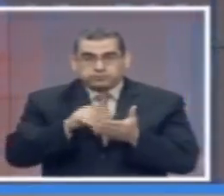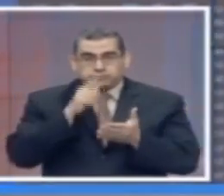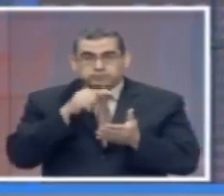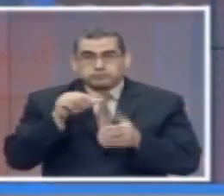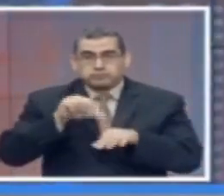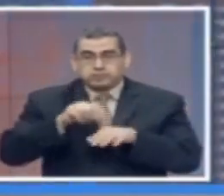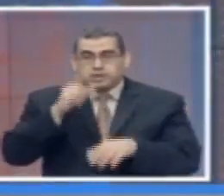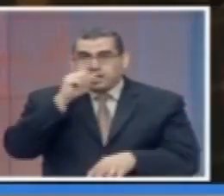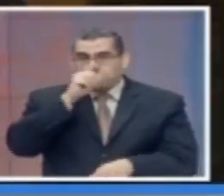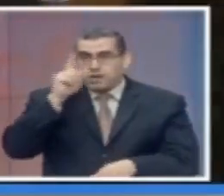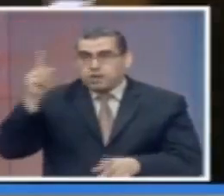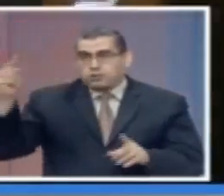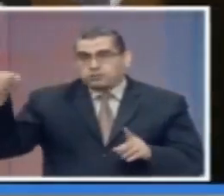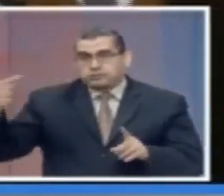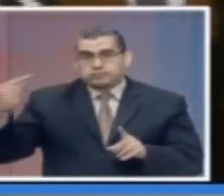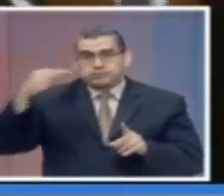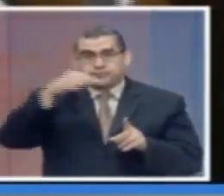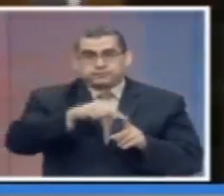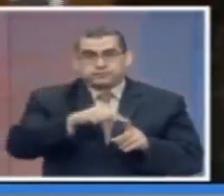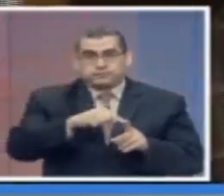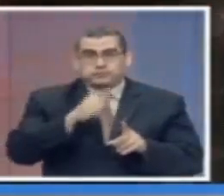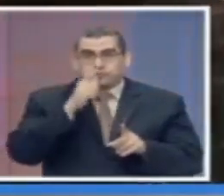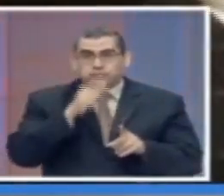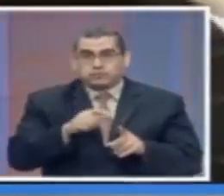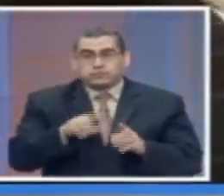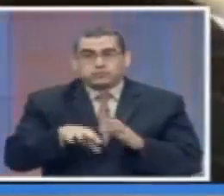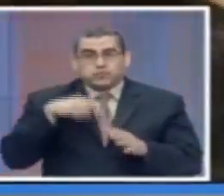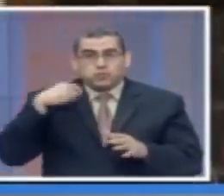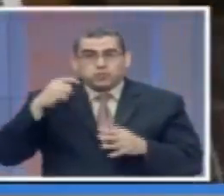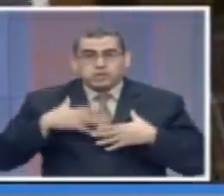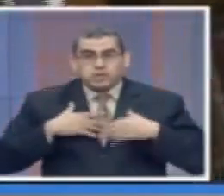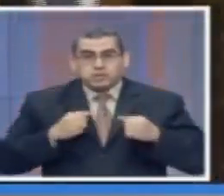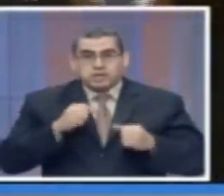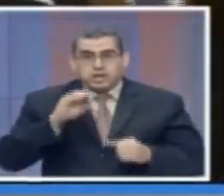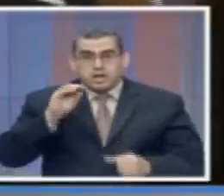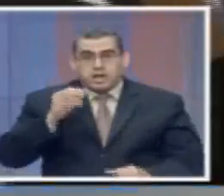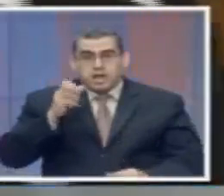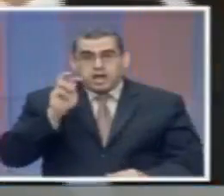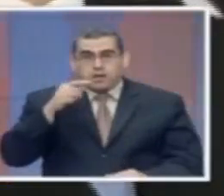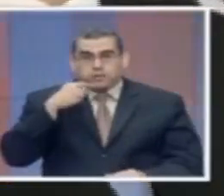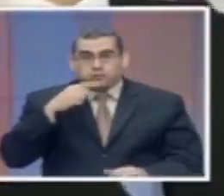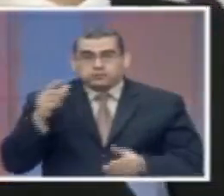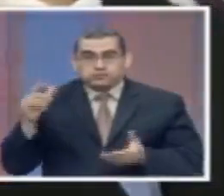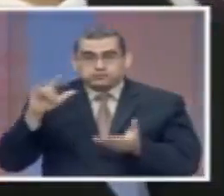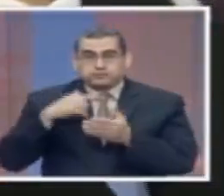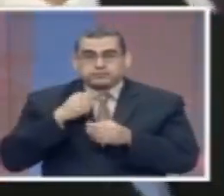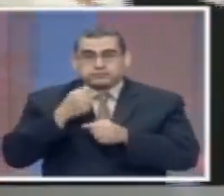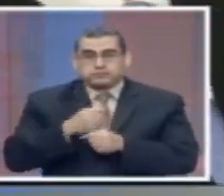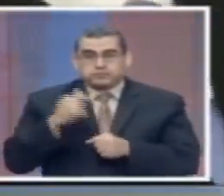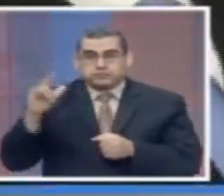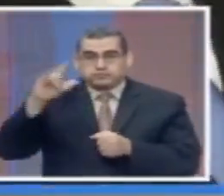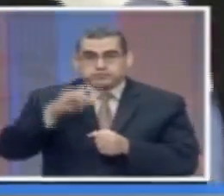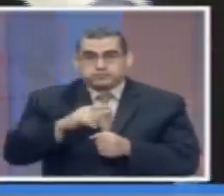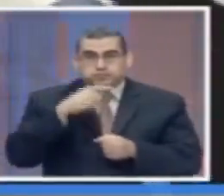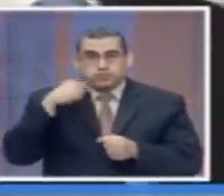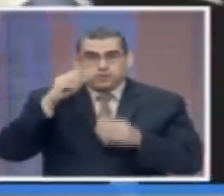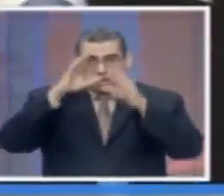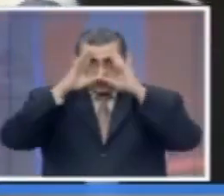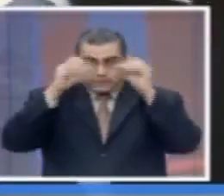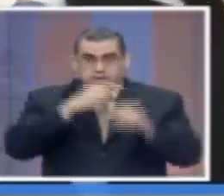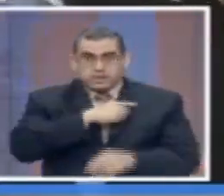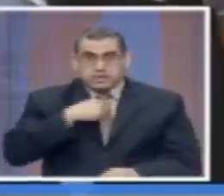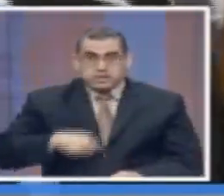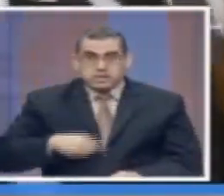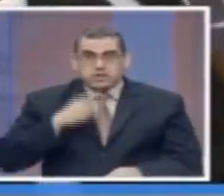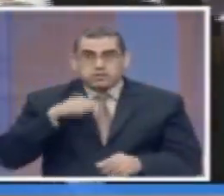قادمة من دولة الإمارات العربية المتحدة. وكانت وزيرة الصحة هالة زايد في استقبال الشحنة، وذلك بحضور كل من السفير الصيني لدى